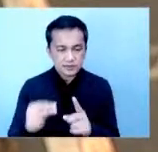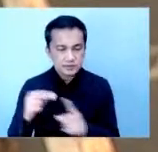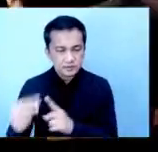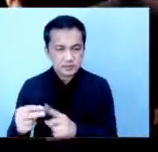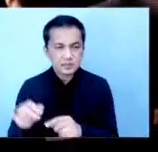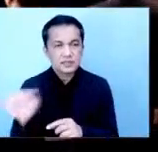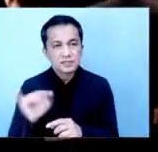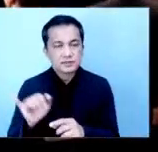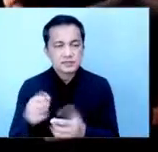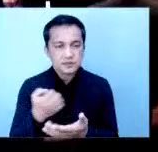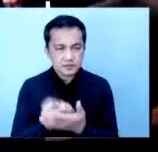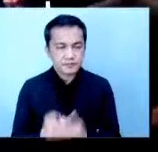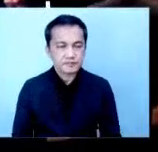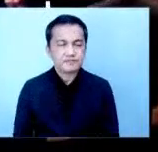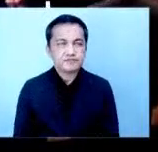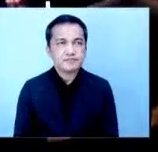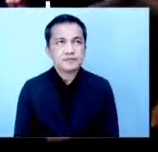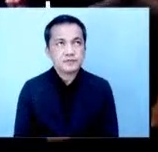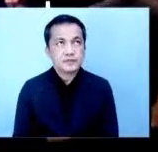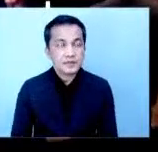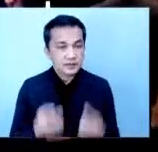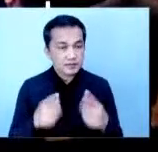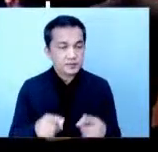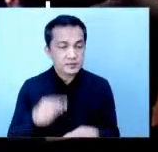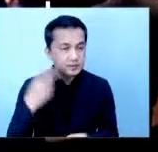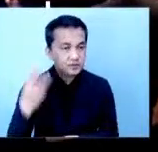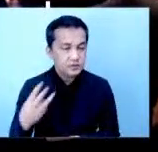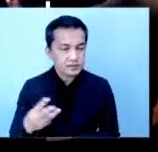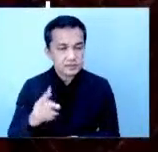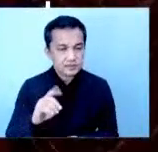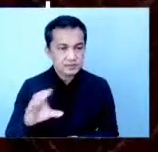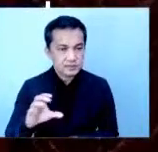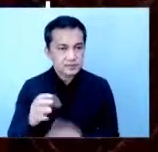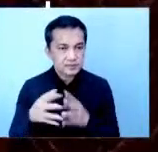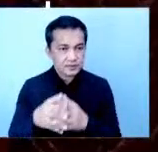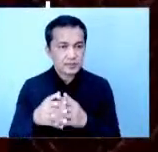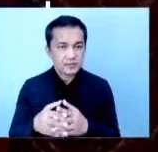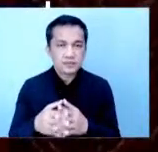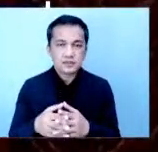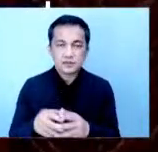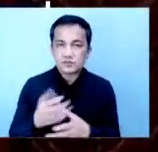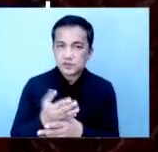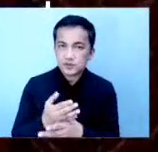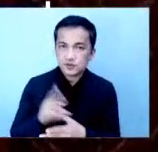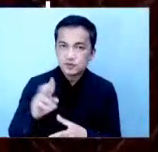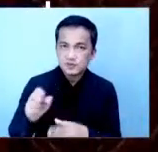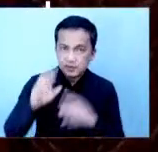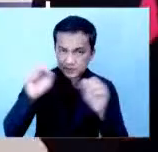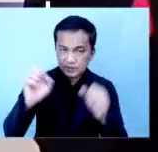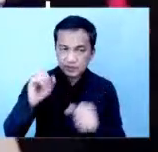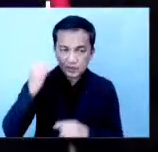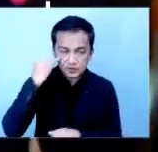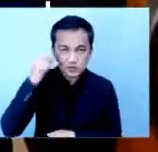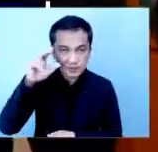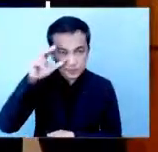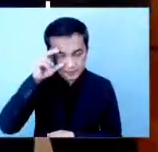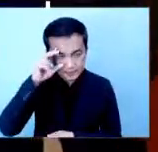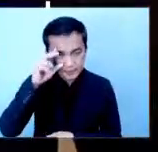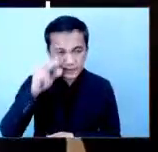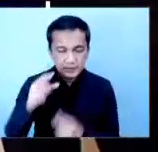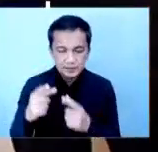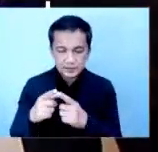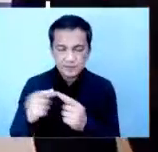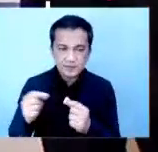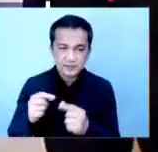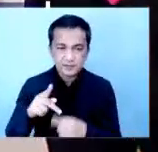ekonomiya. Gaganapin yan sa Washington, D.C. sa Amerika sa pagitan ni na U.S. President Joe Biden, Japanese Prime